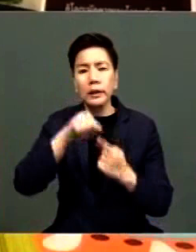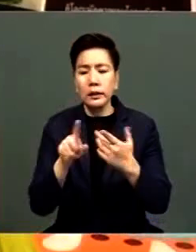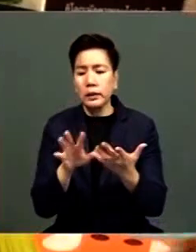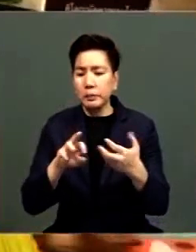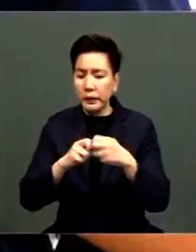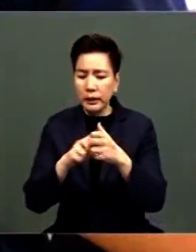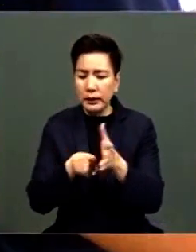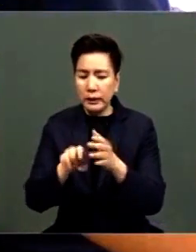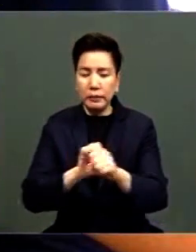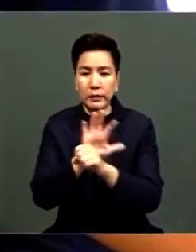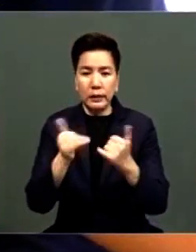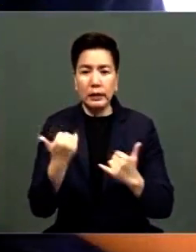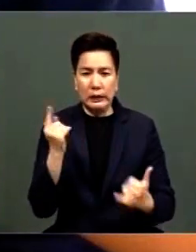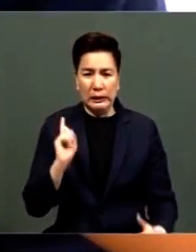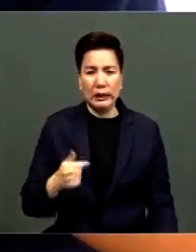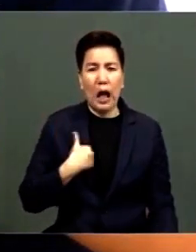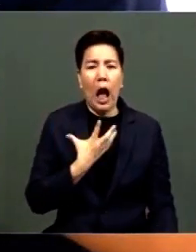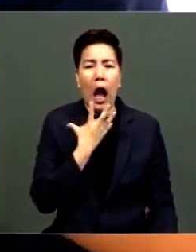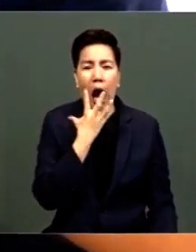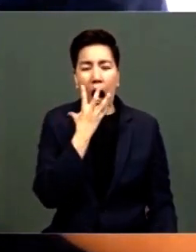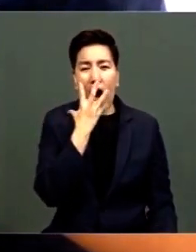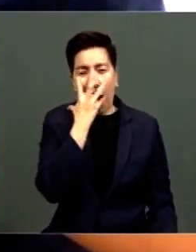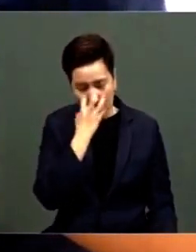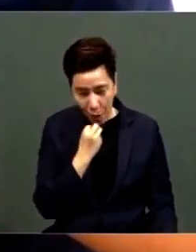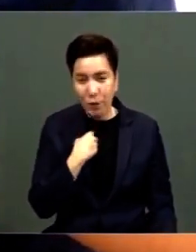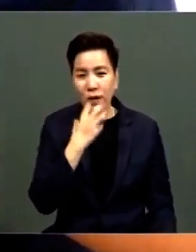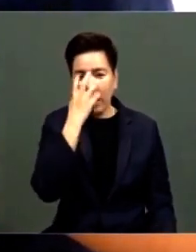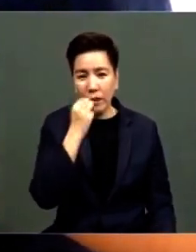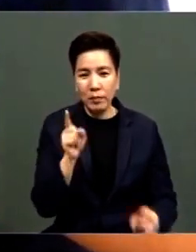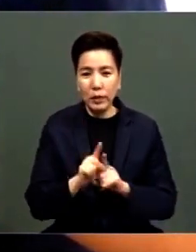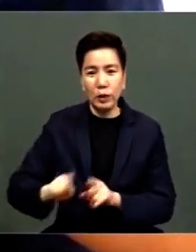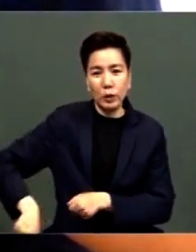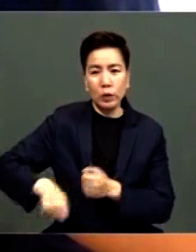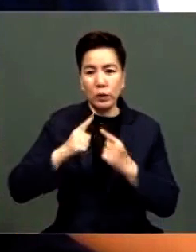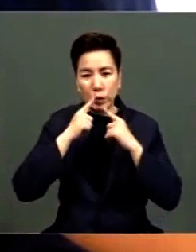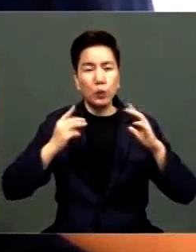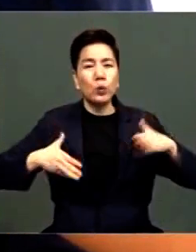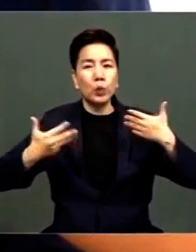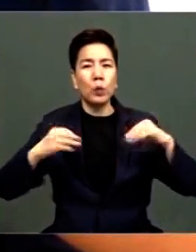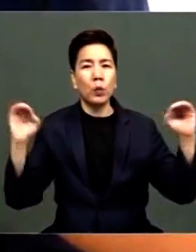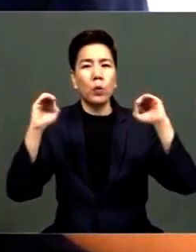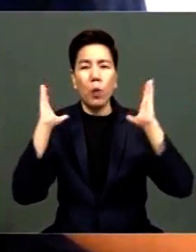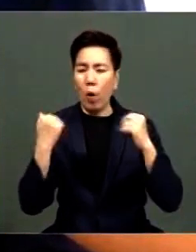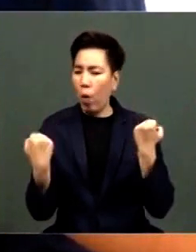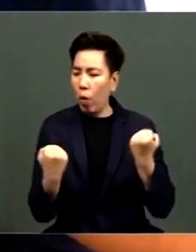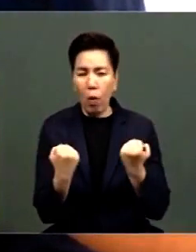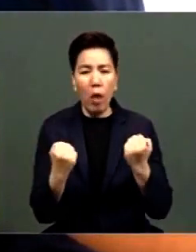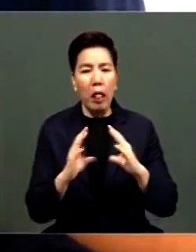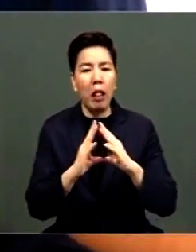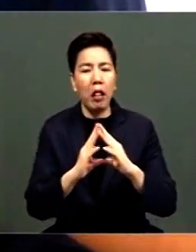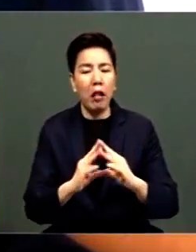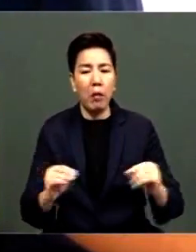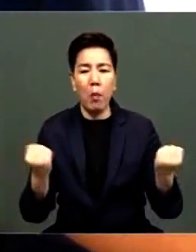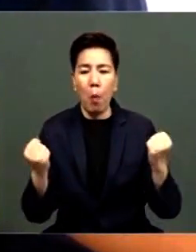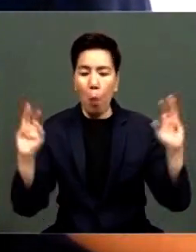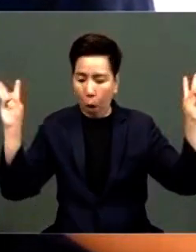คะ จริงๆรู้สึกเหงานะครับจริงๆรู้สึกเป็นสงกรานต์ที่ไม่คึกคักนะครับรถจะค่อนข้างที่จะเงียบเหงารถ